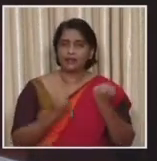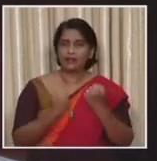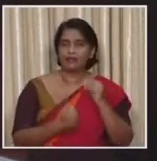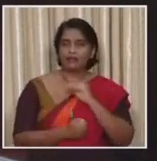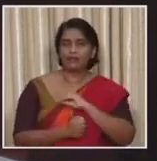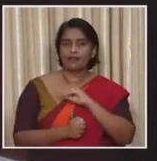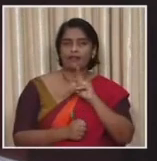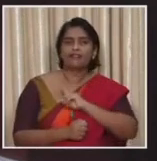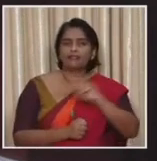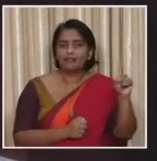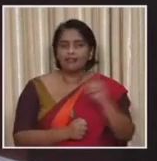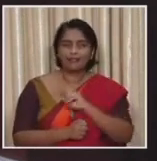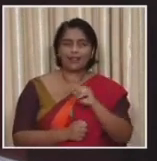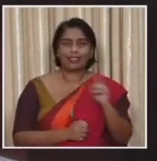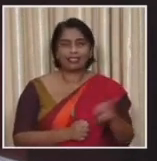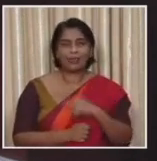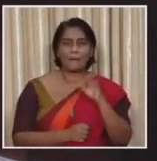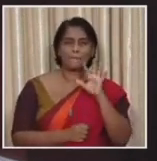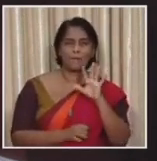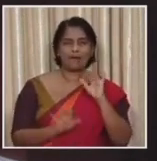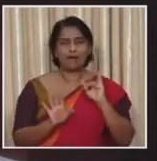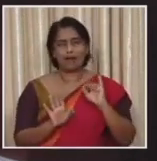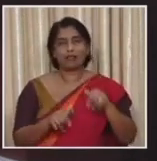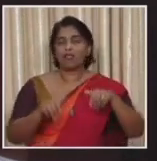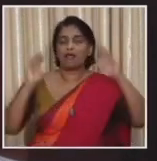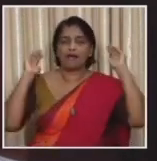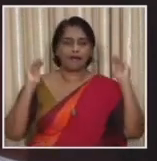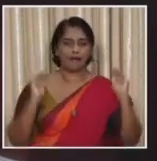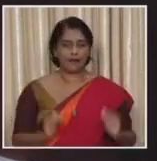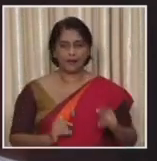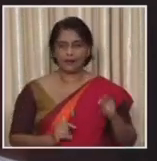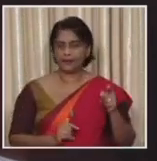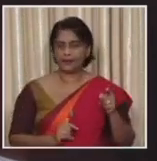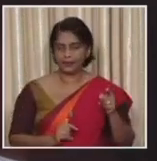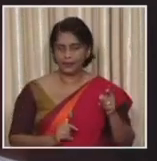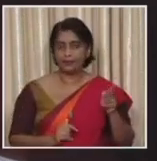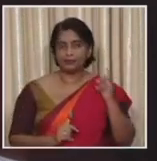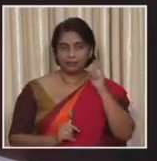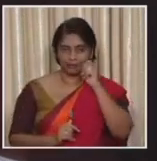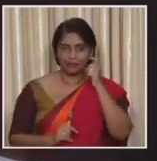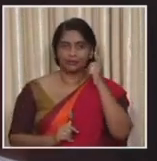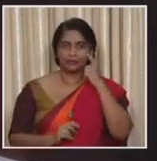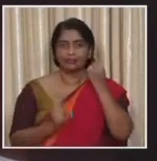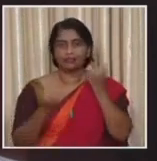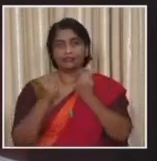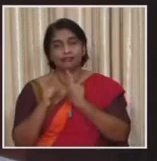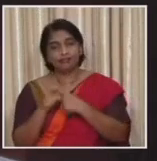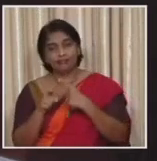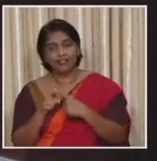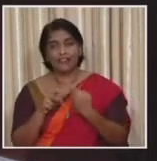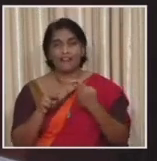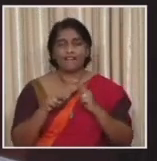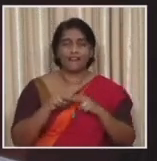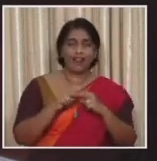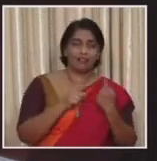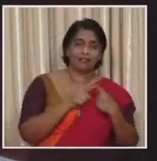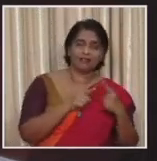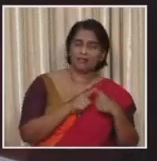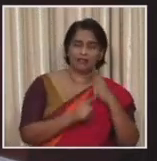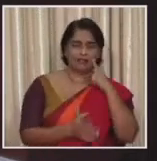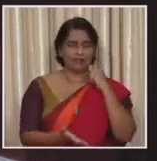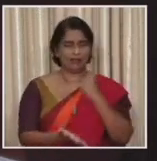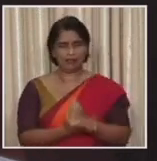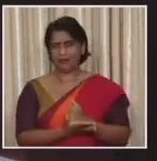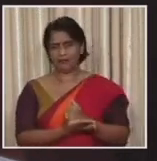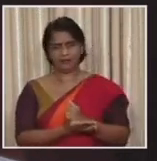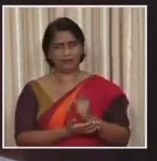තිබුණේ වාර 5ක් 6ක් වගේ ප්‍රමාණයක් ඒකත් හොඳටම අඩු වෙලා තිබෙනවා ඒ මිනිස්සු දන්නවනේ ඉතින් ලීසින් ගෙවනවා ෆිනෑන්ස් කරලා ලොකු අමාරුවක